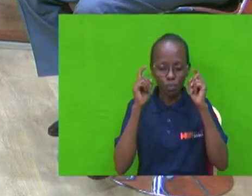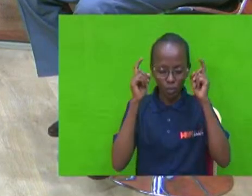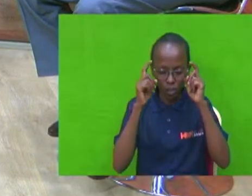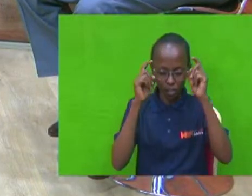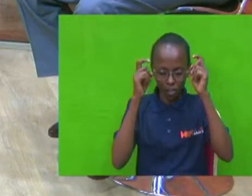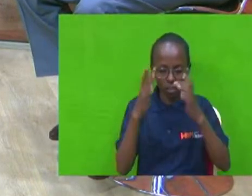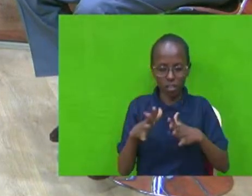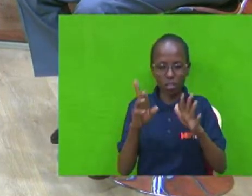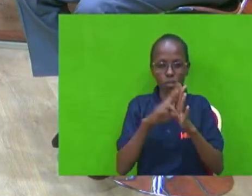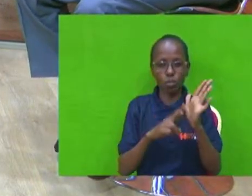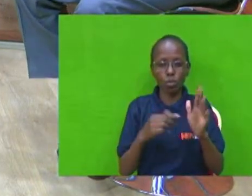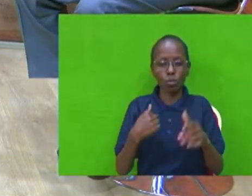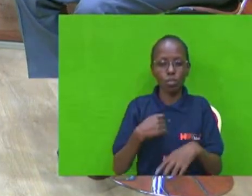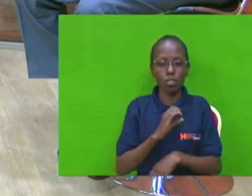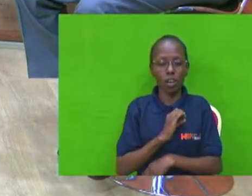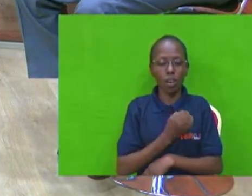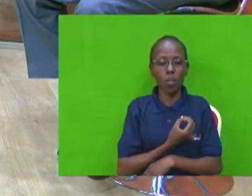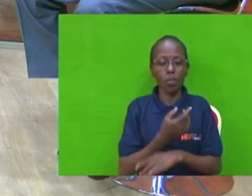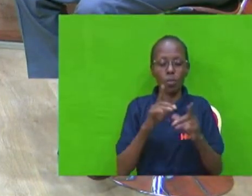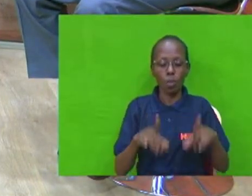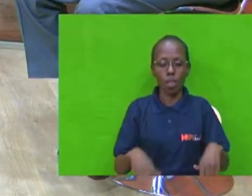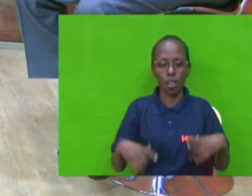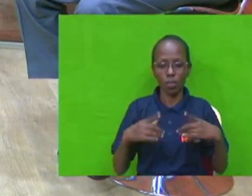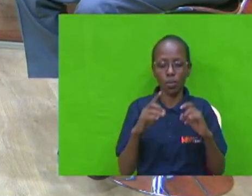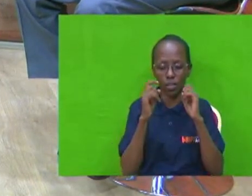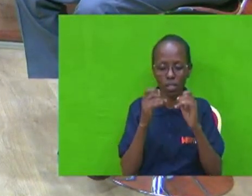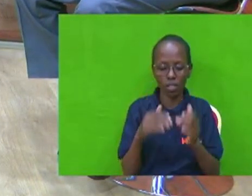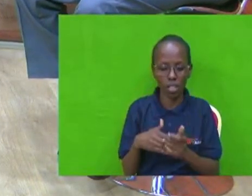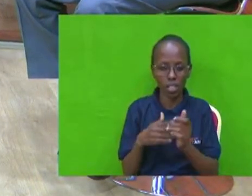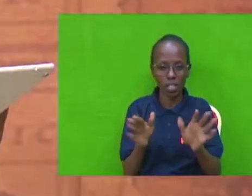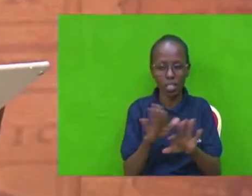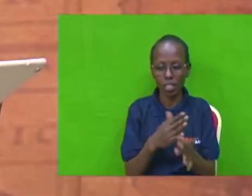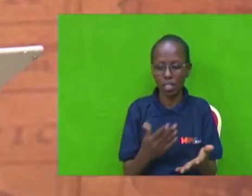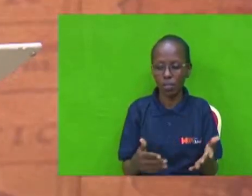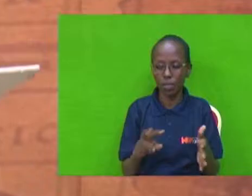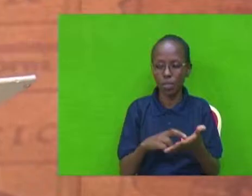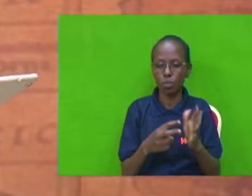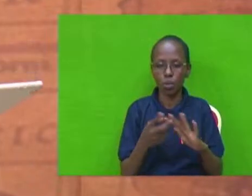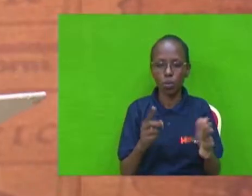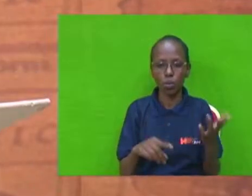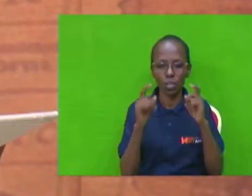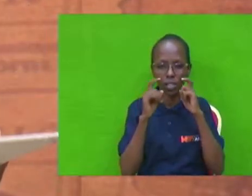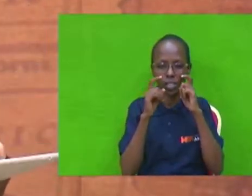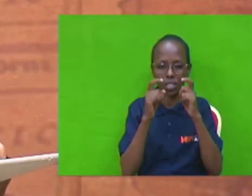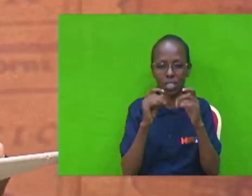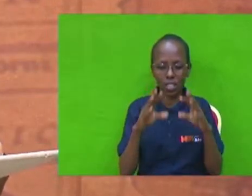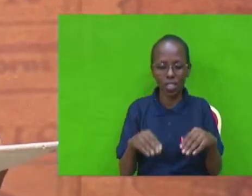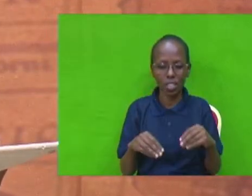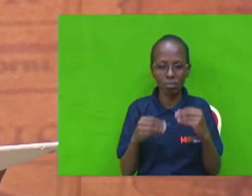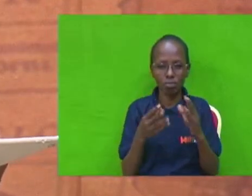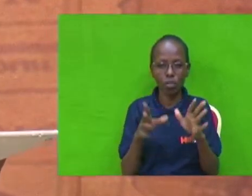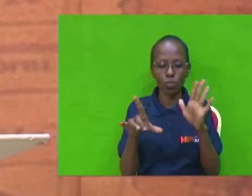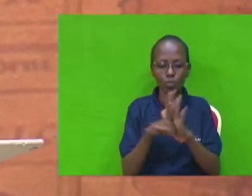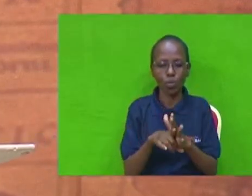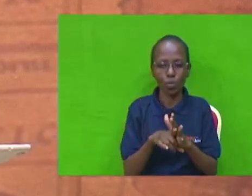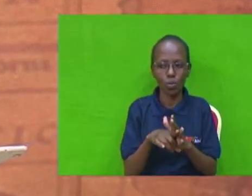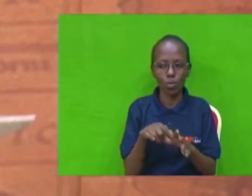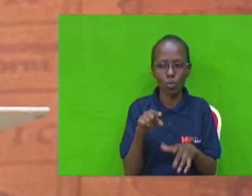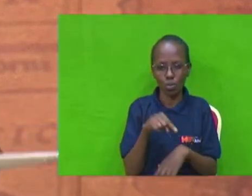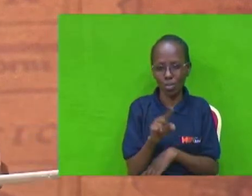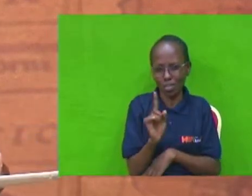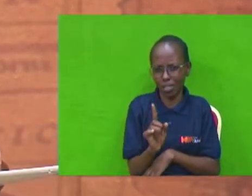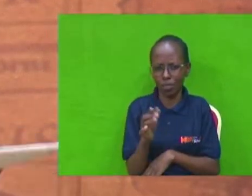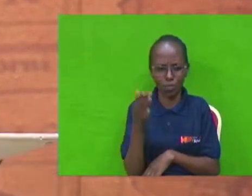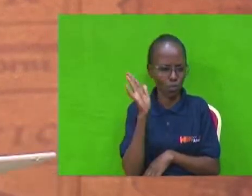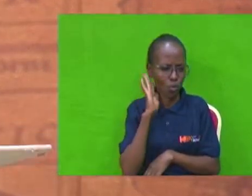maisha yetu, dhambi ndio inatuongoza katika kila jambo. Kumaanisha dhambi ndio inatoa amri. Kwa sababu sume